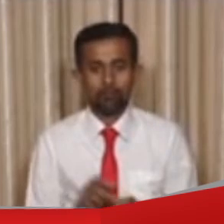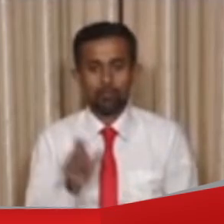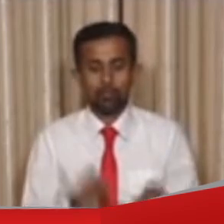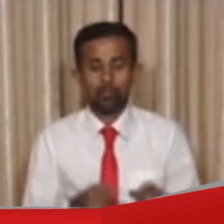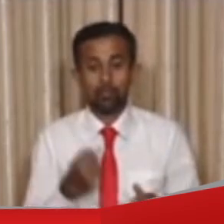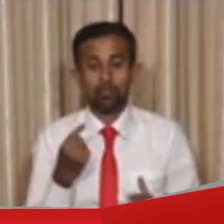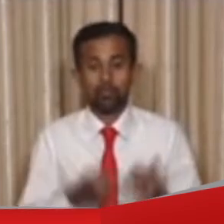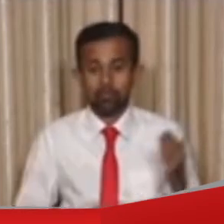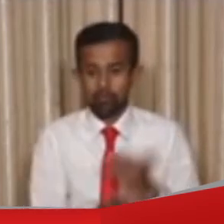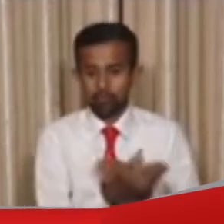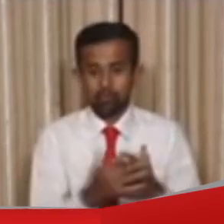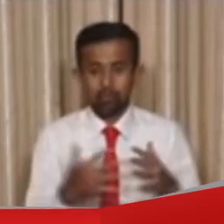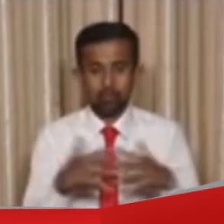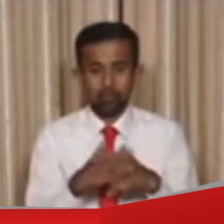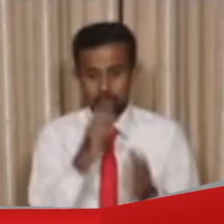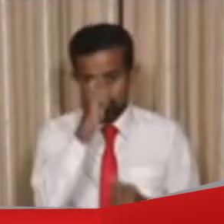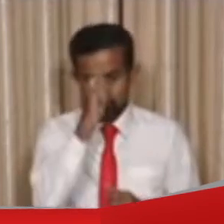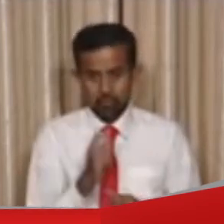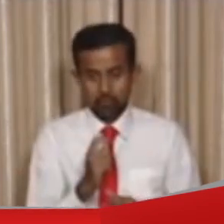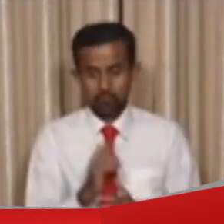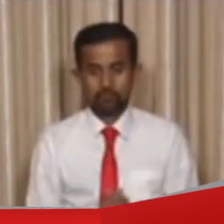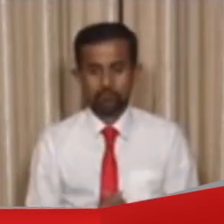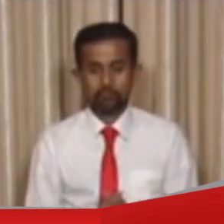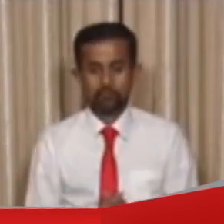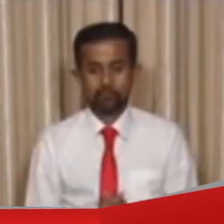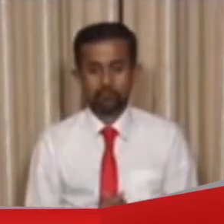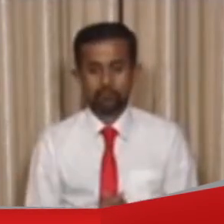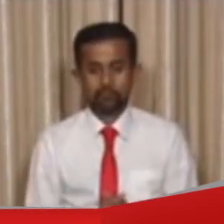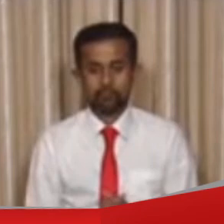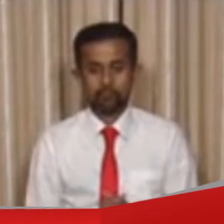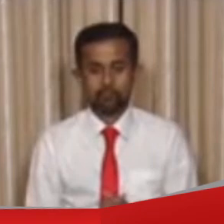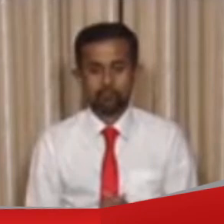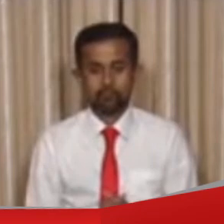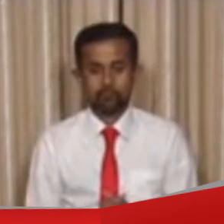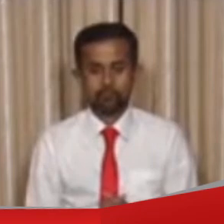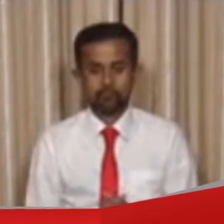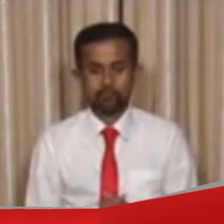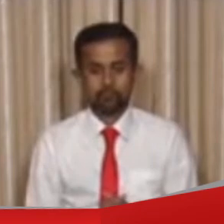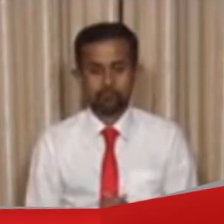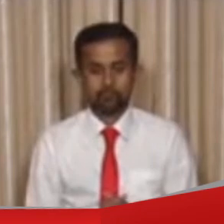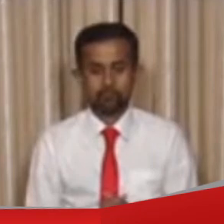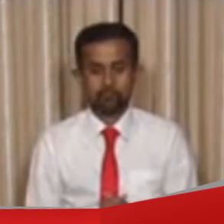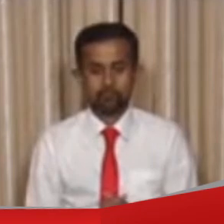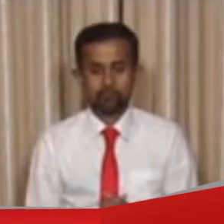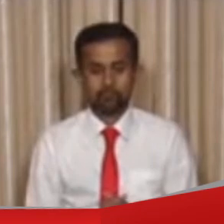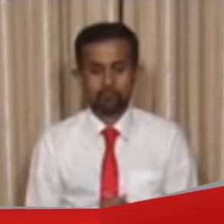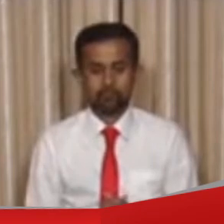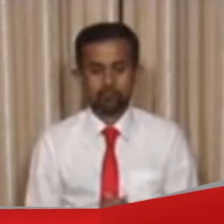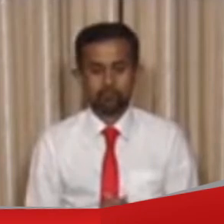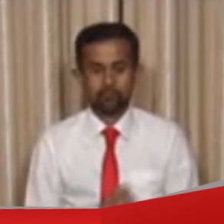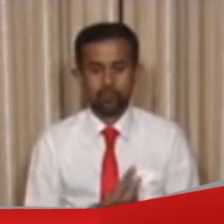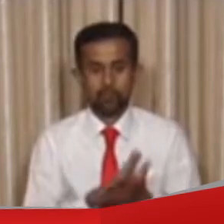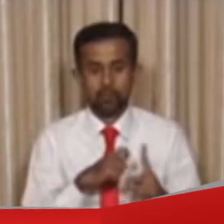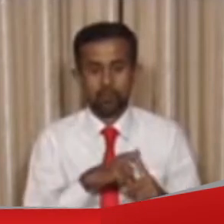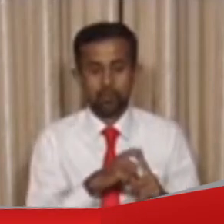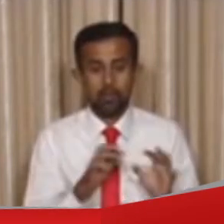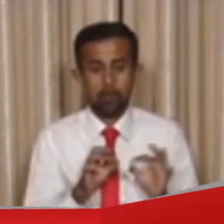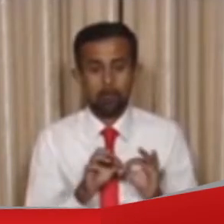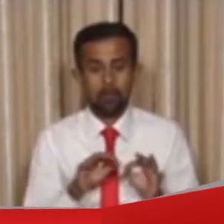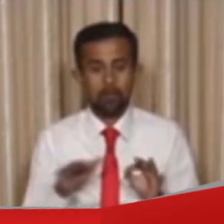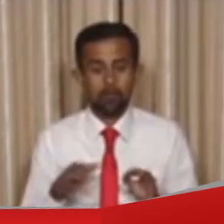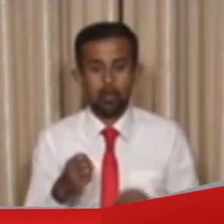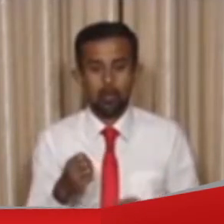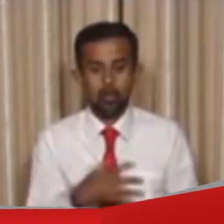පිළිගැන්වීම වීරසුමන වීරසිංහ මන්ත්‍රීතුමා. ඒ මාතෘකාව අවසානයි. Akmana Berwevela